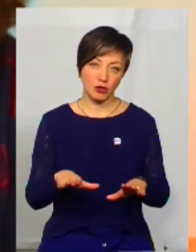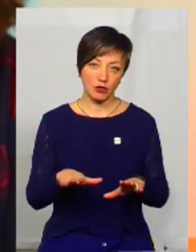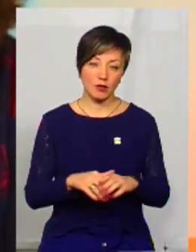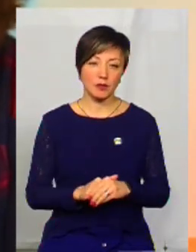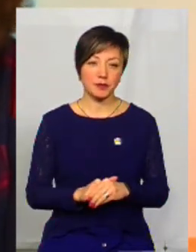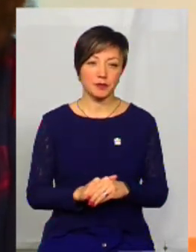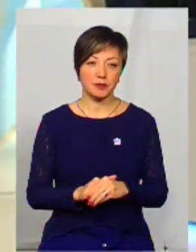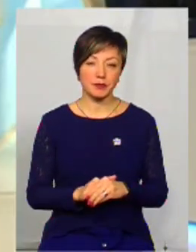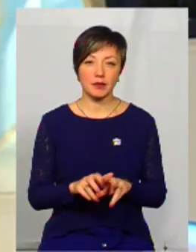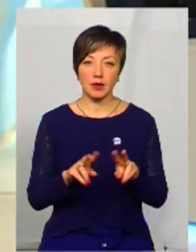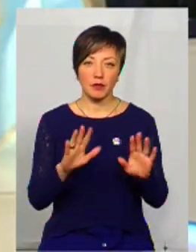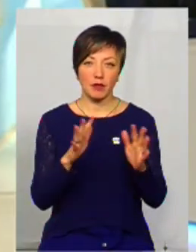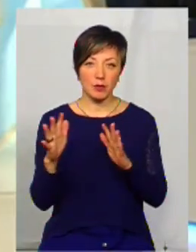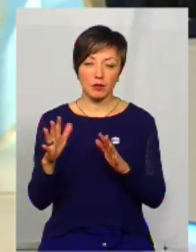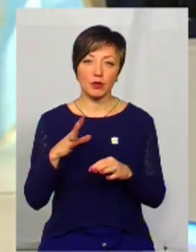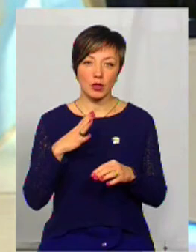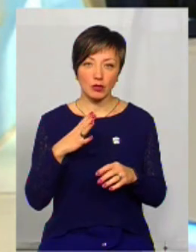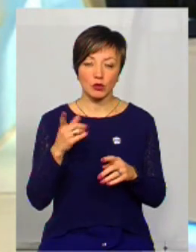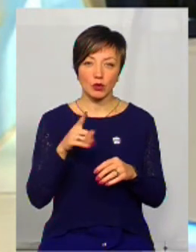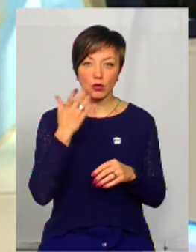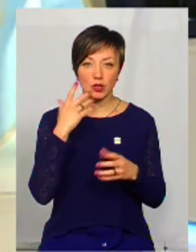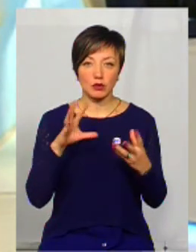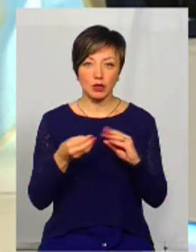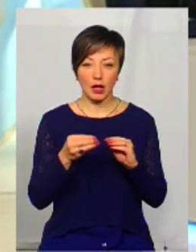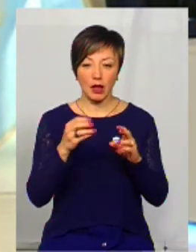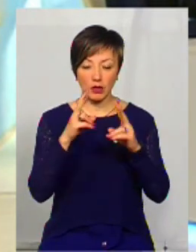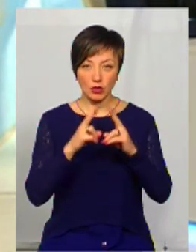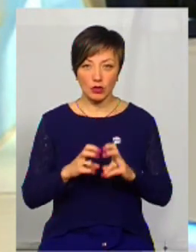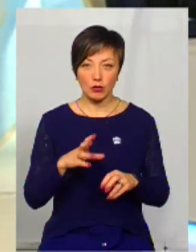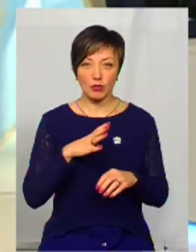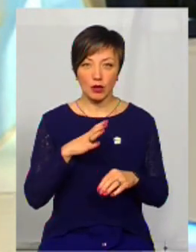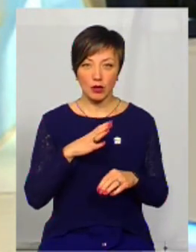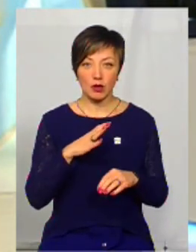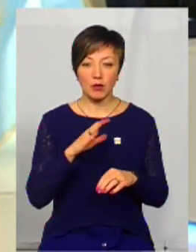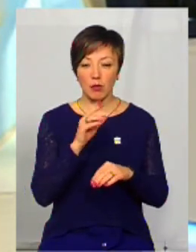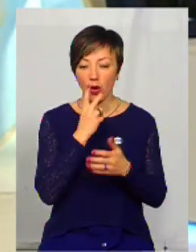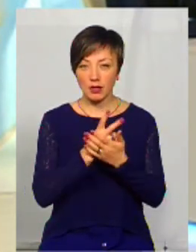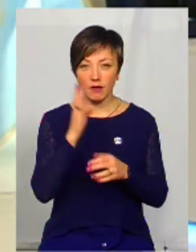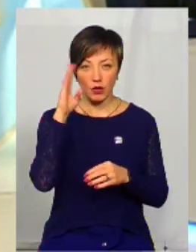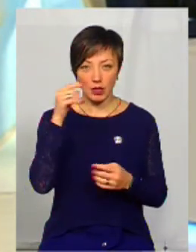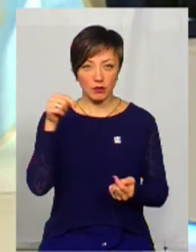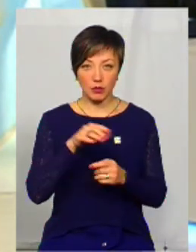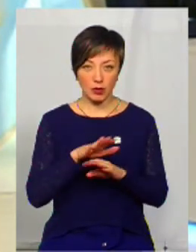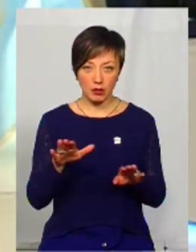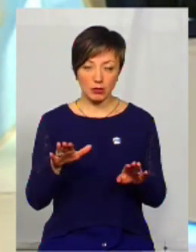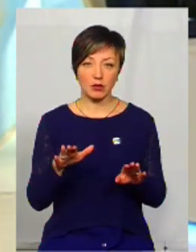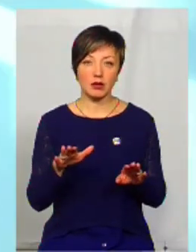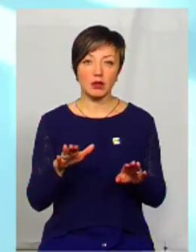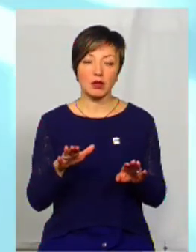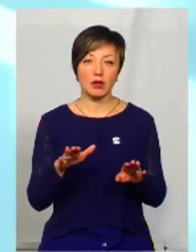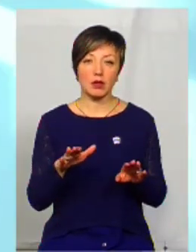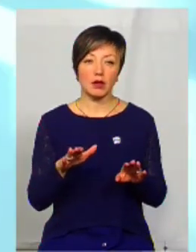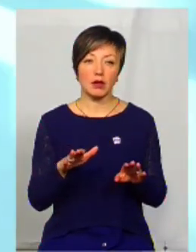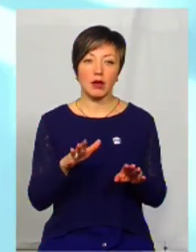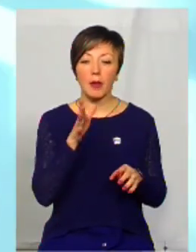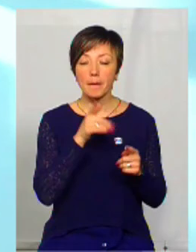вирішувати. Подібні випадки у нас такі були, тому що коли за результатами лабораторних досліджень були показники по воді не відповідали показникам